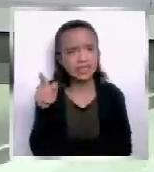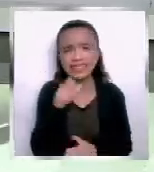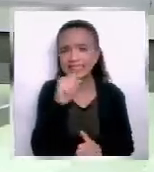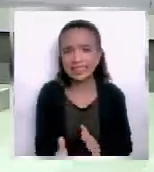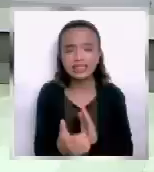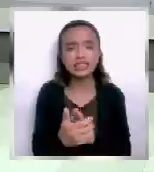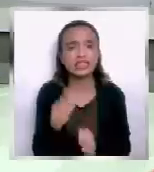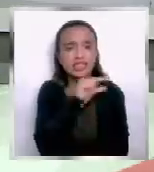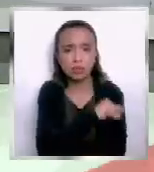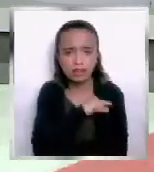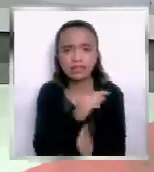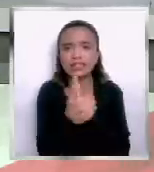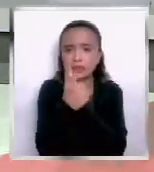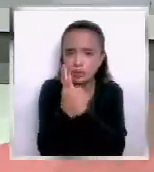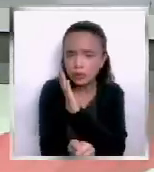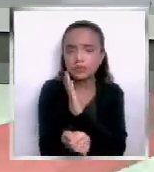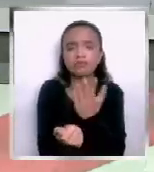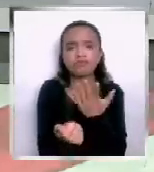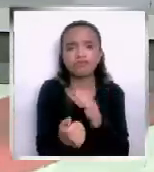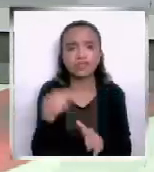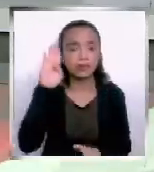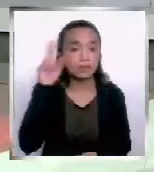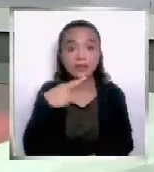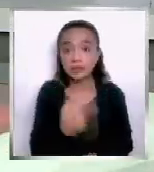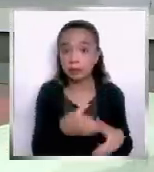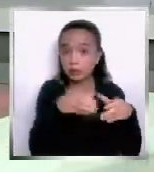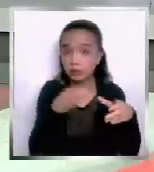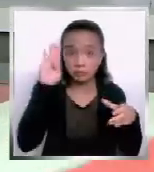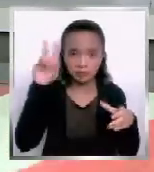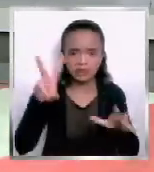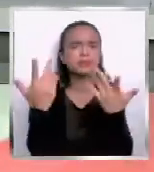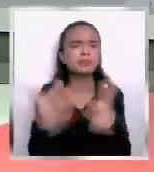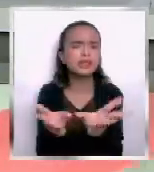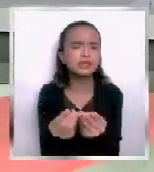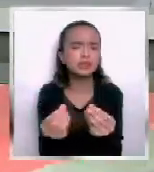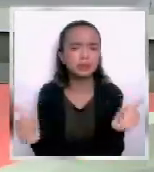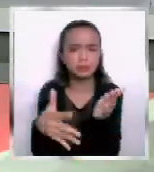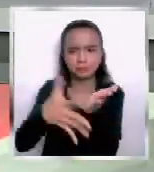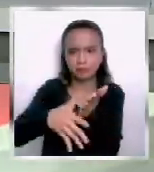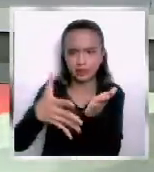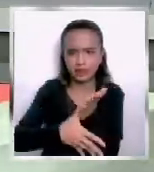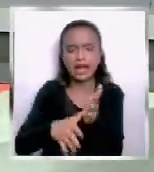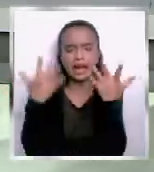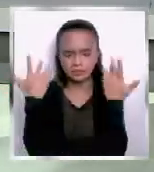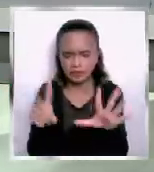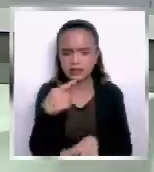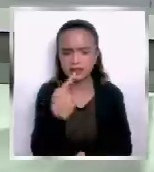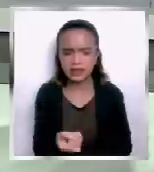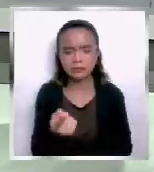kandidato si Marcos. Sabi naman ng kampo ni Marcos, naresolba na yan ng COMELEC at nagsalita na rin ang taong